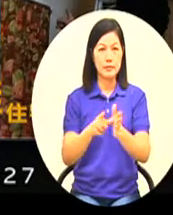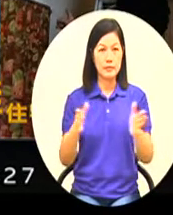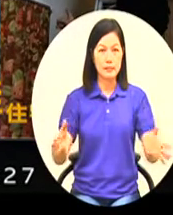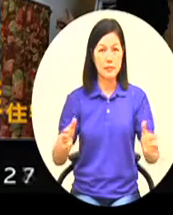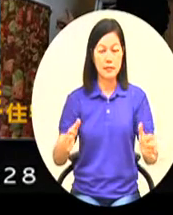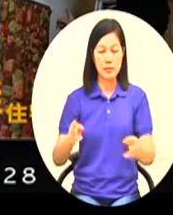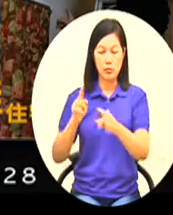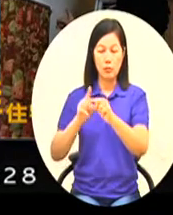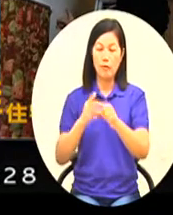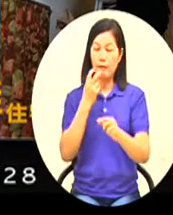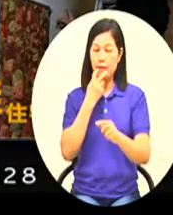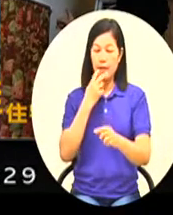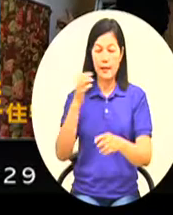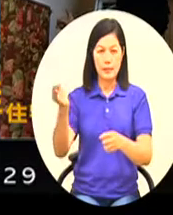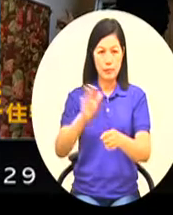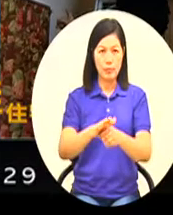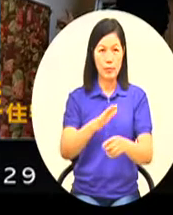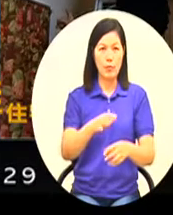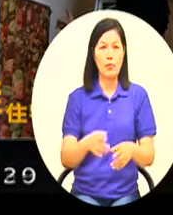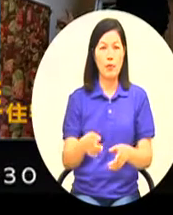助款，购置火灾警报器